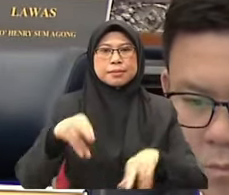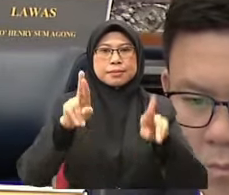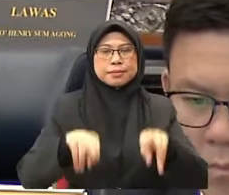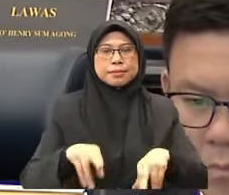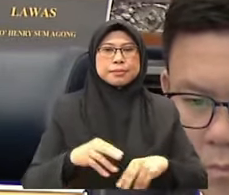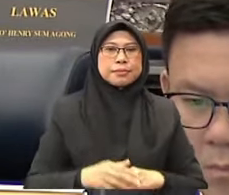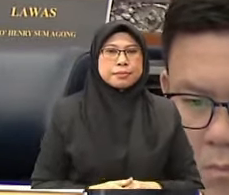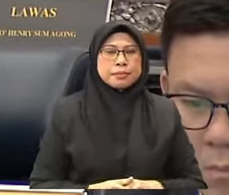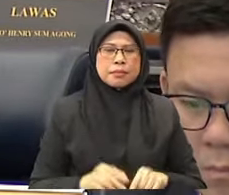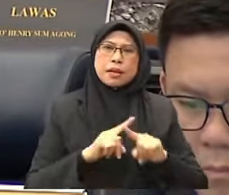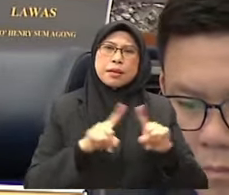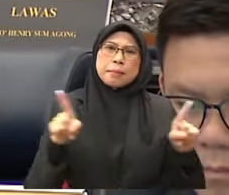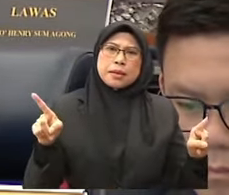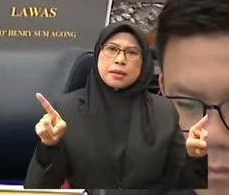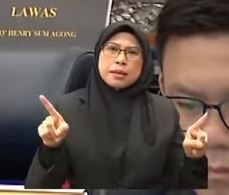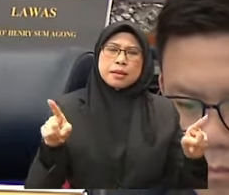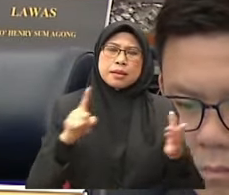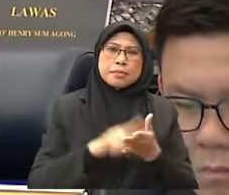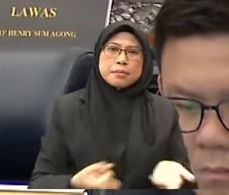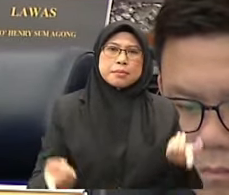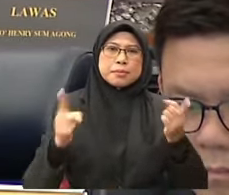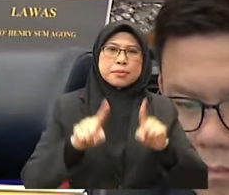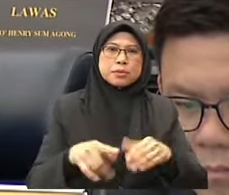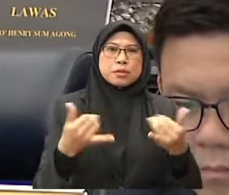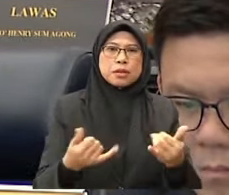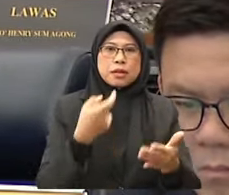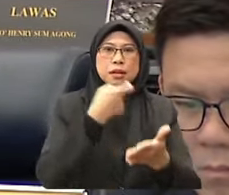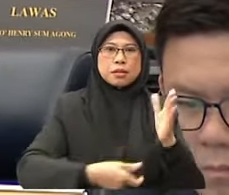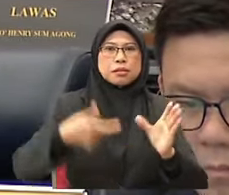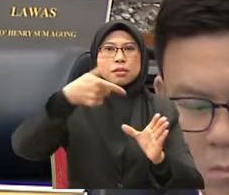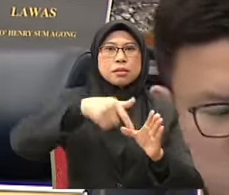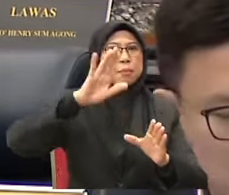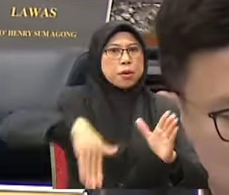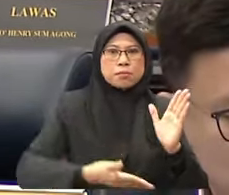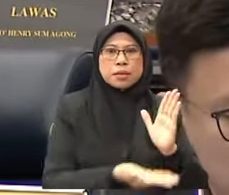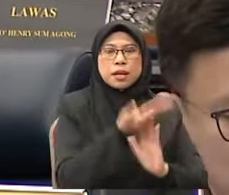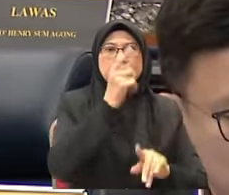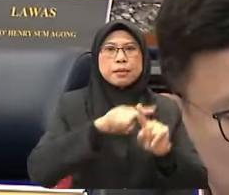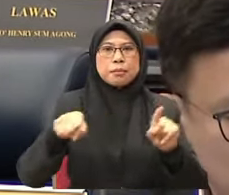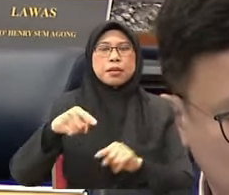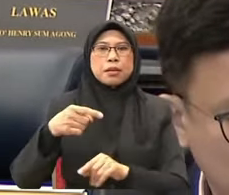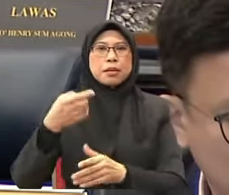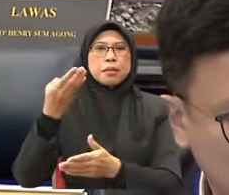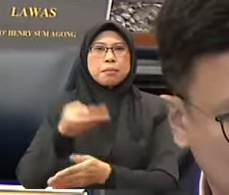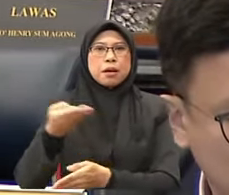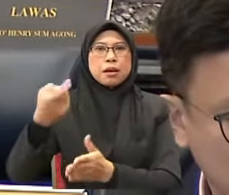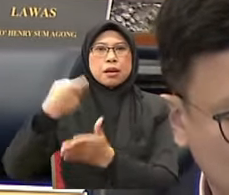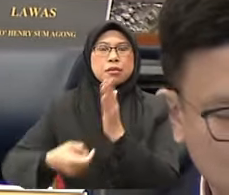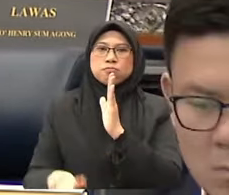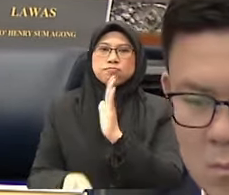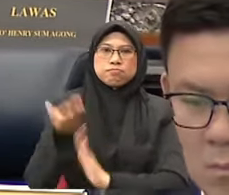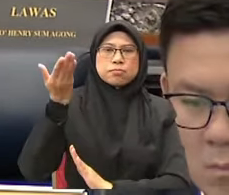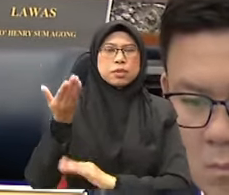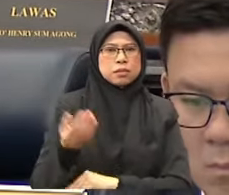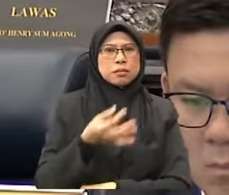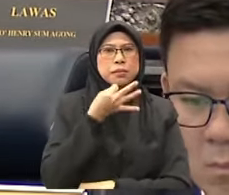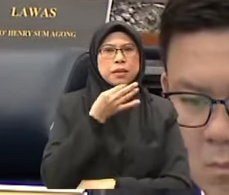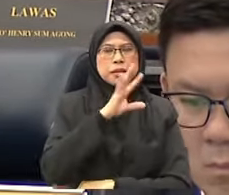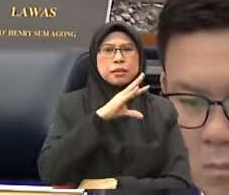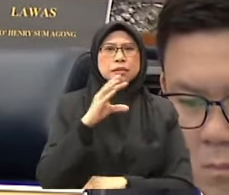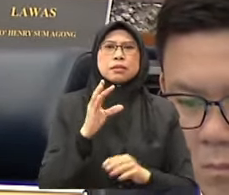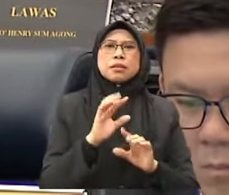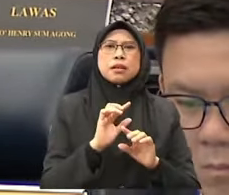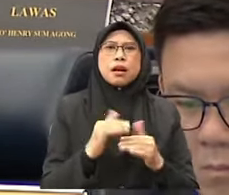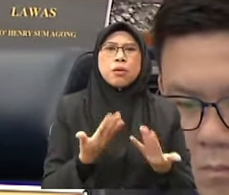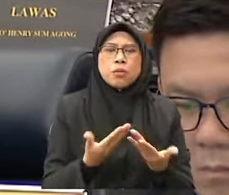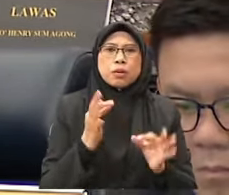rakyat. Tetapi apa yang berlaku sekarang ini adalah harga diesel belum naik tetapi harga barang sudah pun melambung. Apatah lagi kalau harga diesel